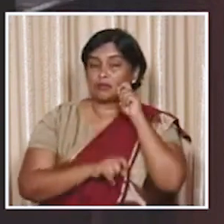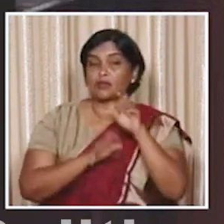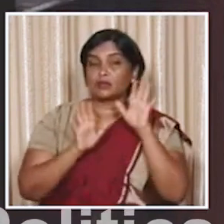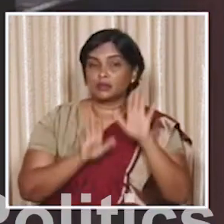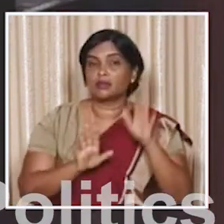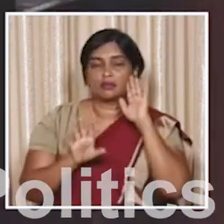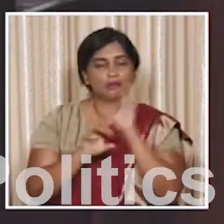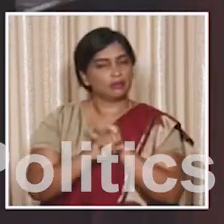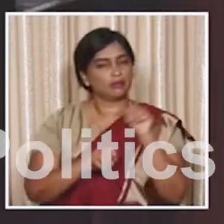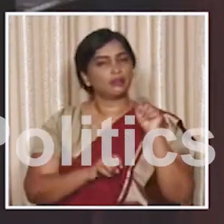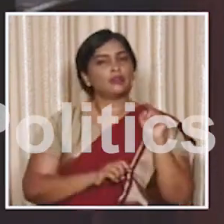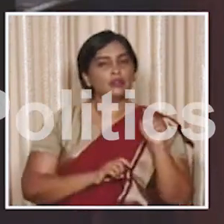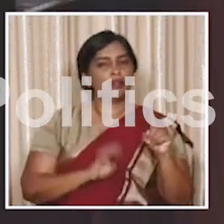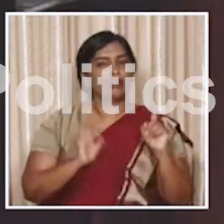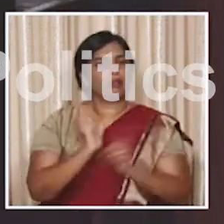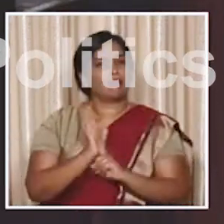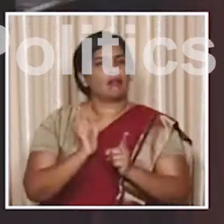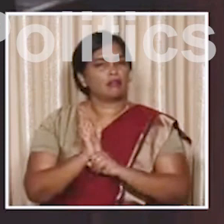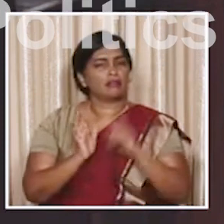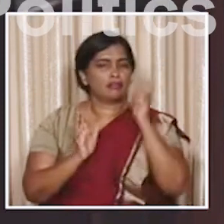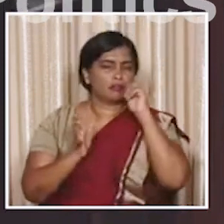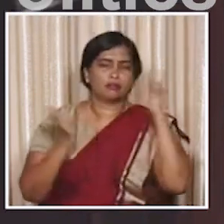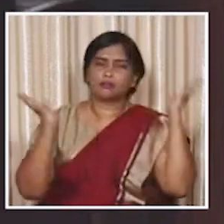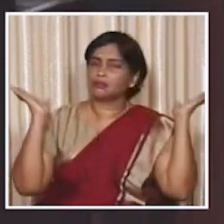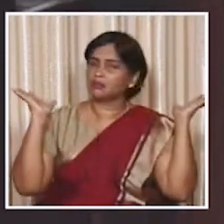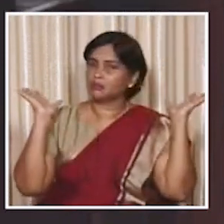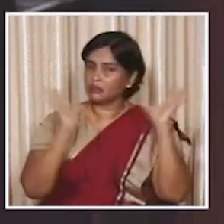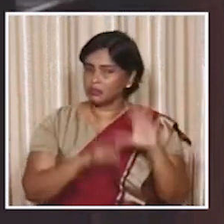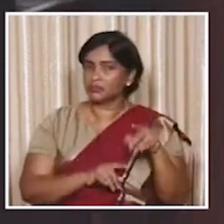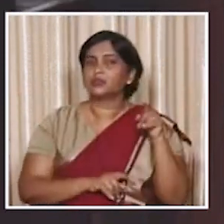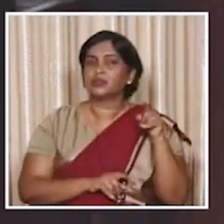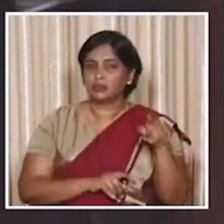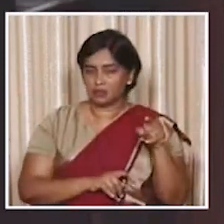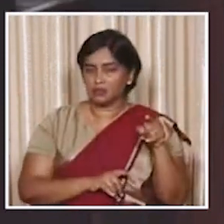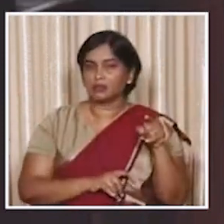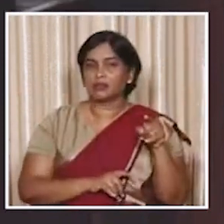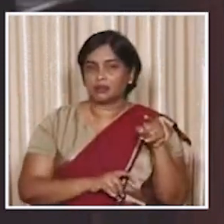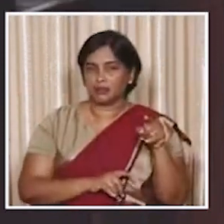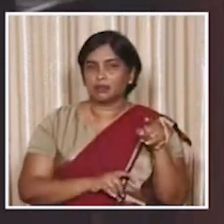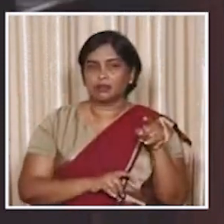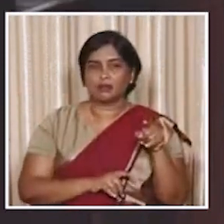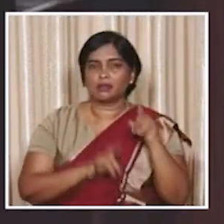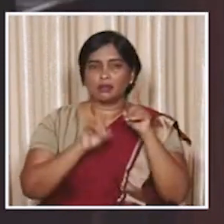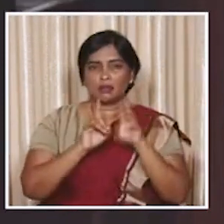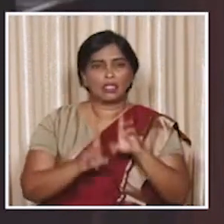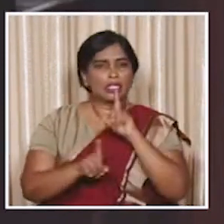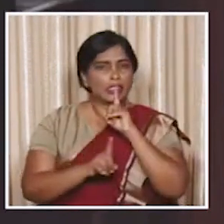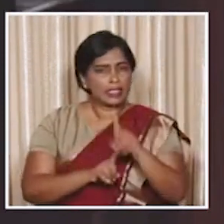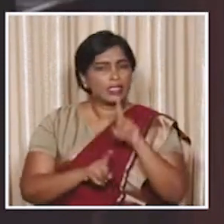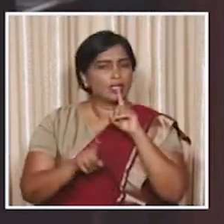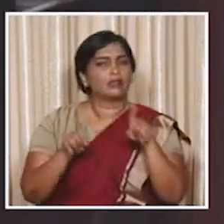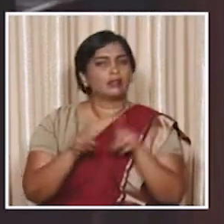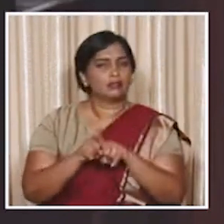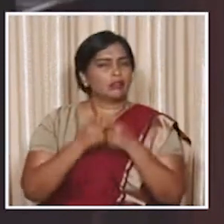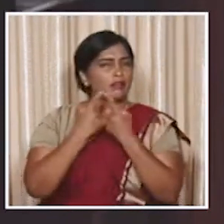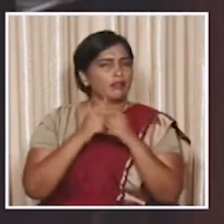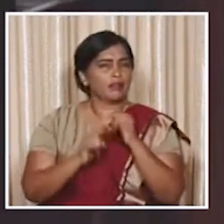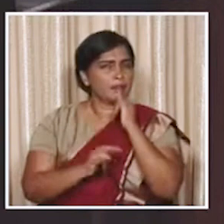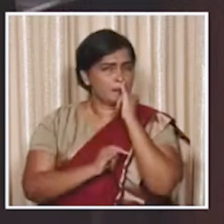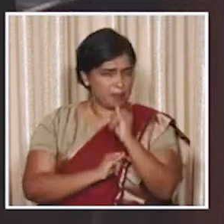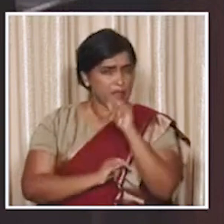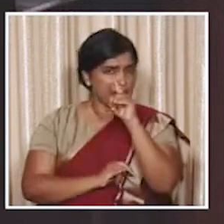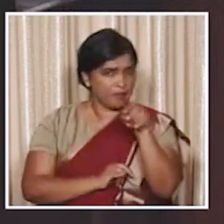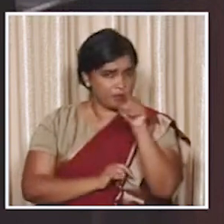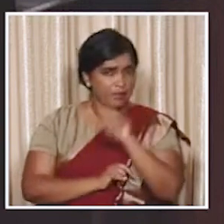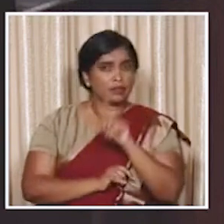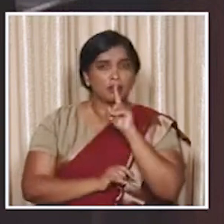කියලා පණිවිඩය දෙනවා. ලක්ෂ සංඛ්‍යාත මිනිස්සු සංඛ්‍යාවක් එතෙන්ට එනවා. ඉතින් මේ කියපු ඔය කියන දේවල් වල වැරදිකරුවෙක් නම්